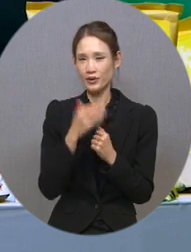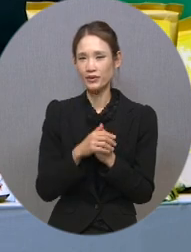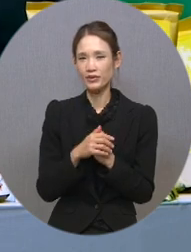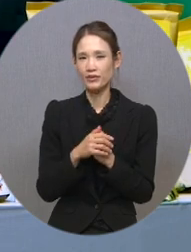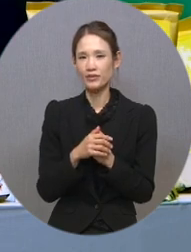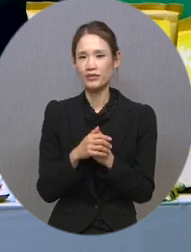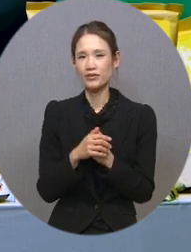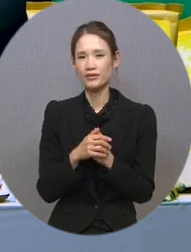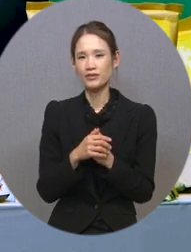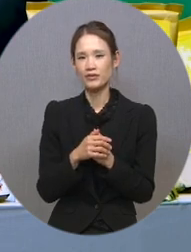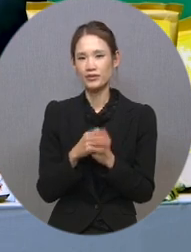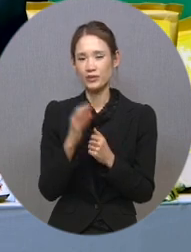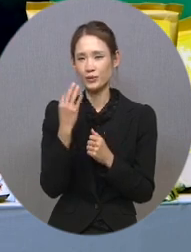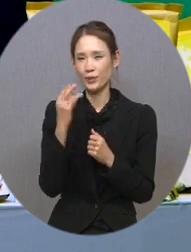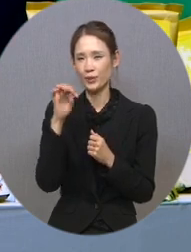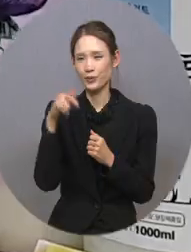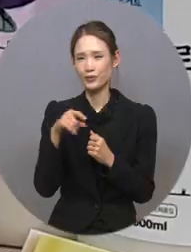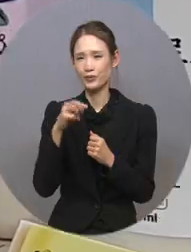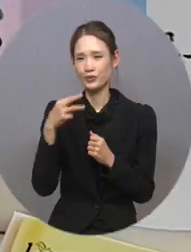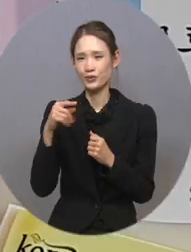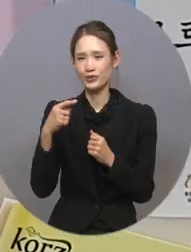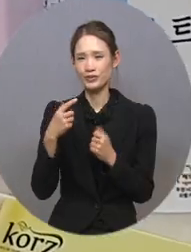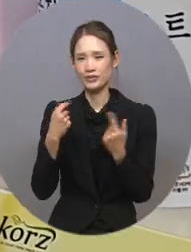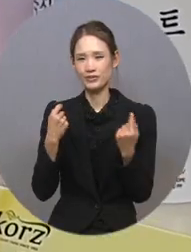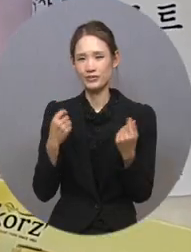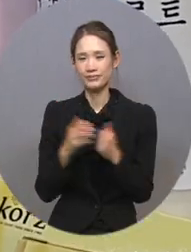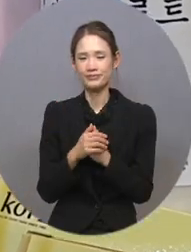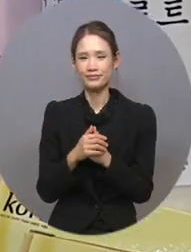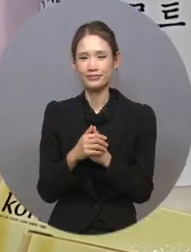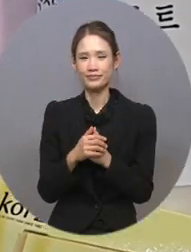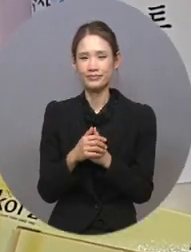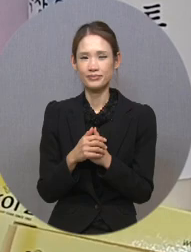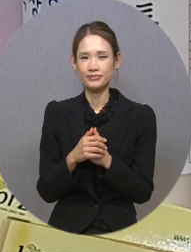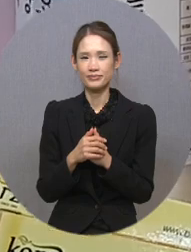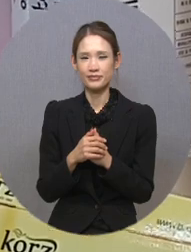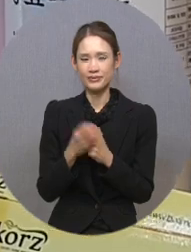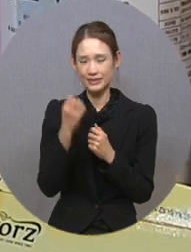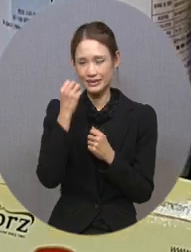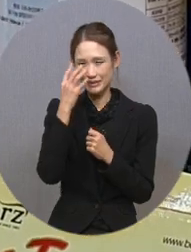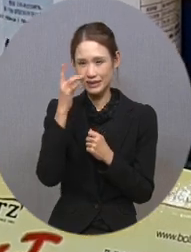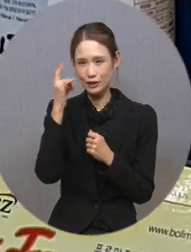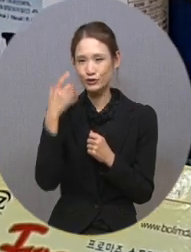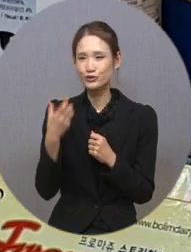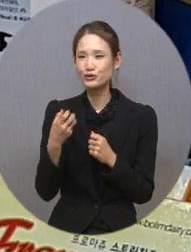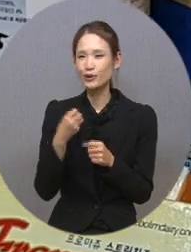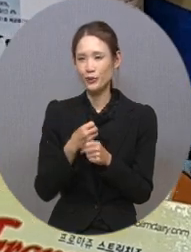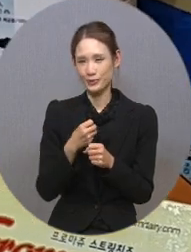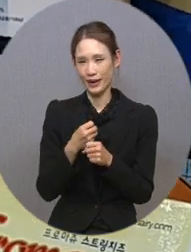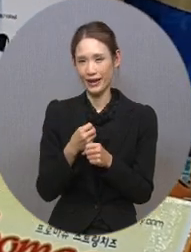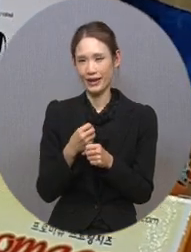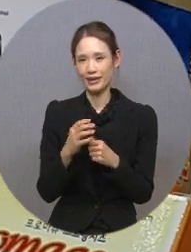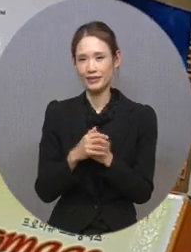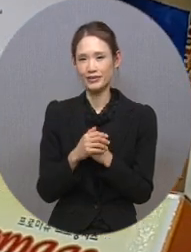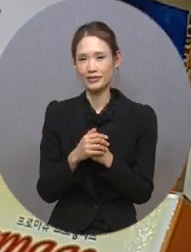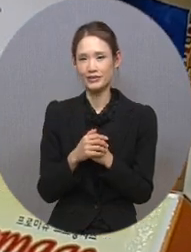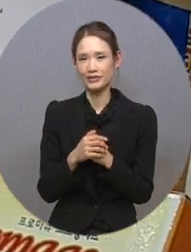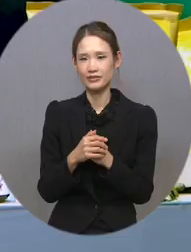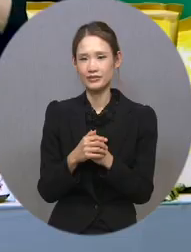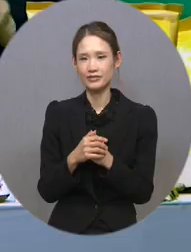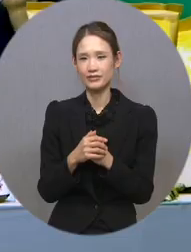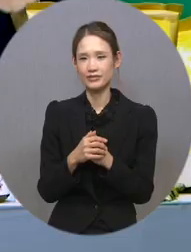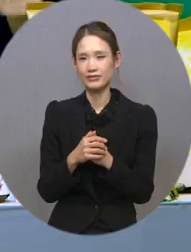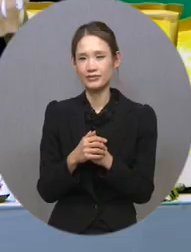뭐야? 아 요구르트. 요구르트. 이야. 신선한 우유로 갓 이게 만든. 네. 갓 만든.